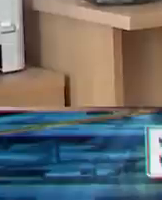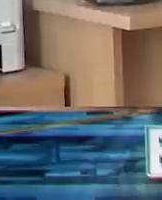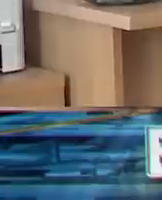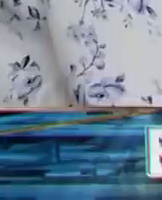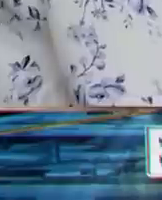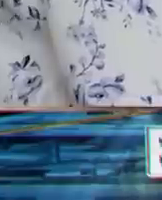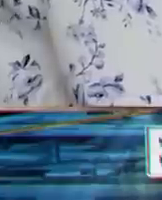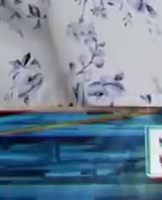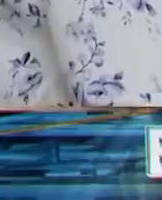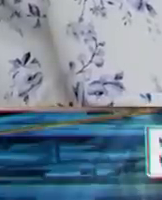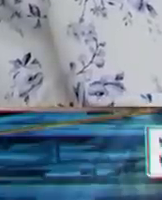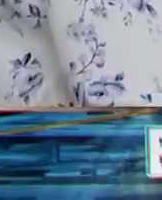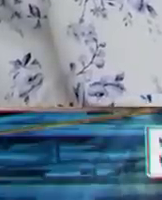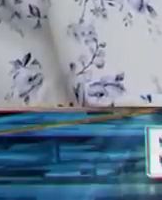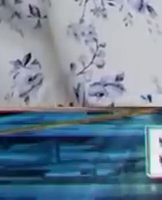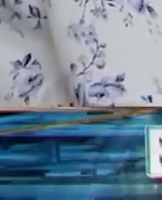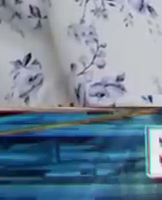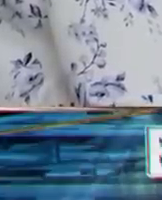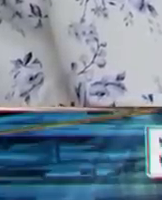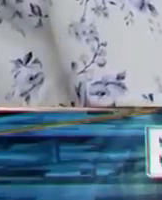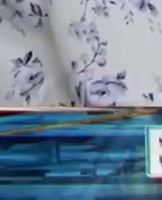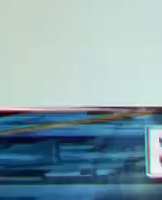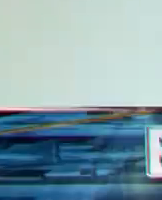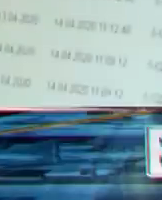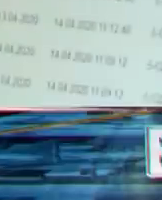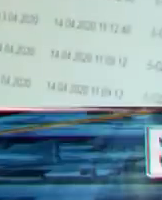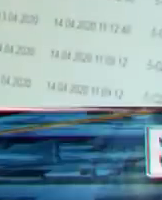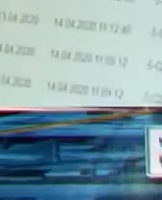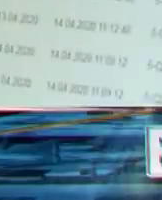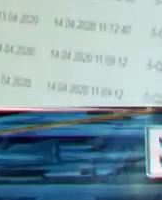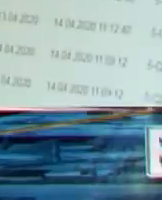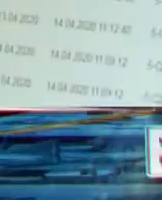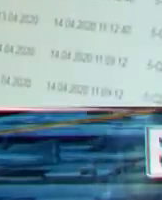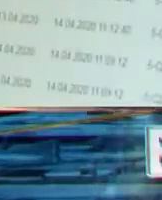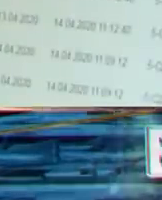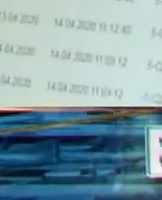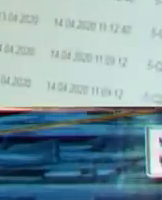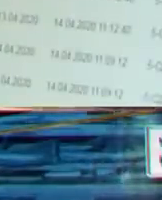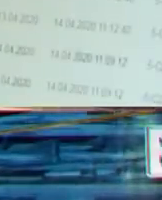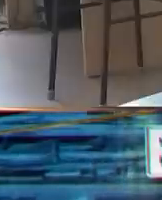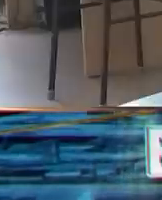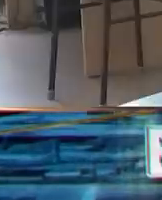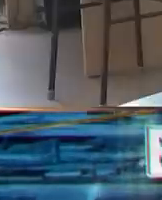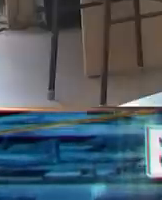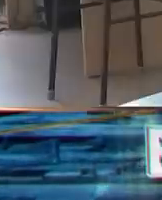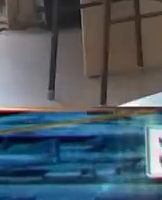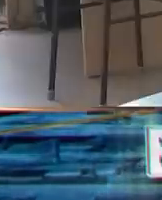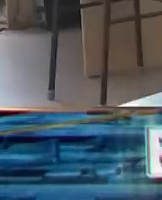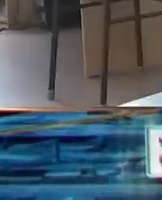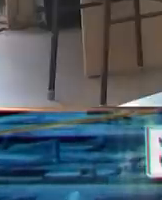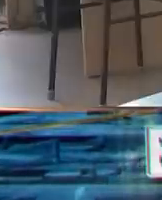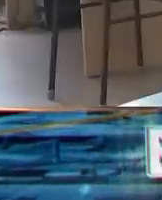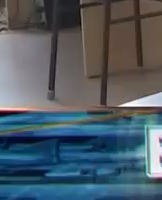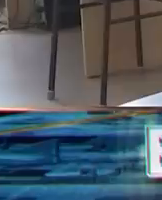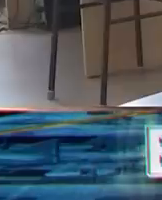Коронавирус індеті цифрландыру үрдісін ілгерлетіп тұр. Соңғы 3 аптада облыстық халыққа қызмет көрсету орталығының онлайн қызметіне